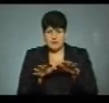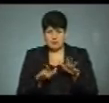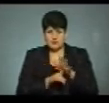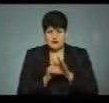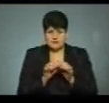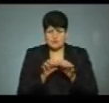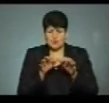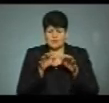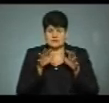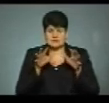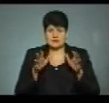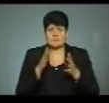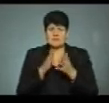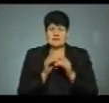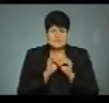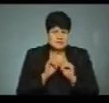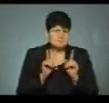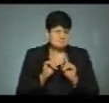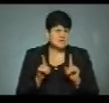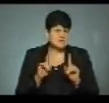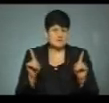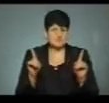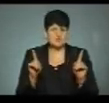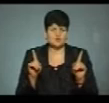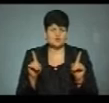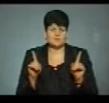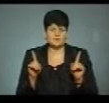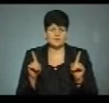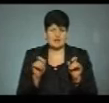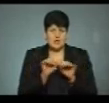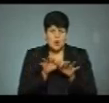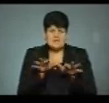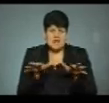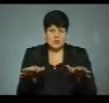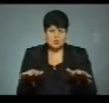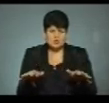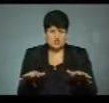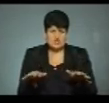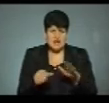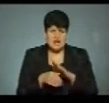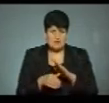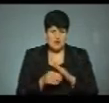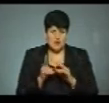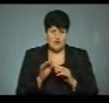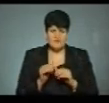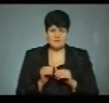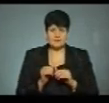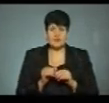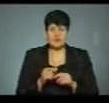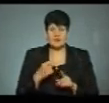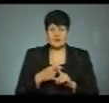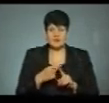рости, мати специфічну таку розгалуження грибкове, вже стволове пішло. Ну і